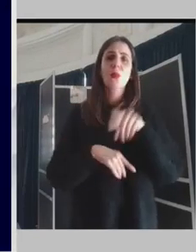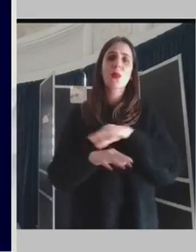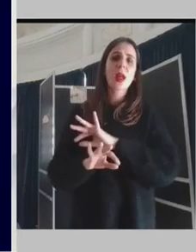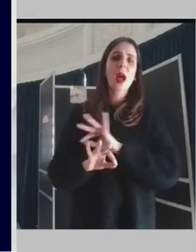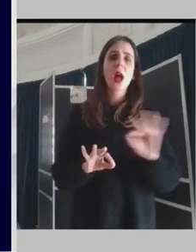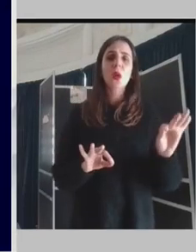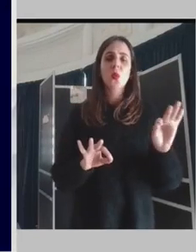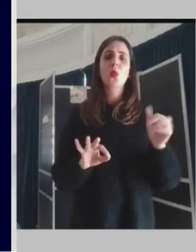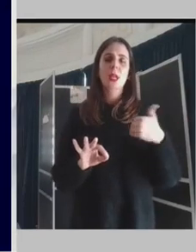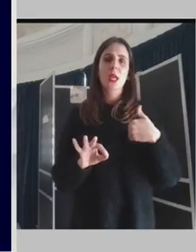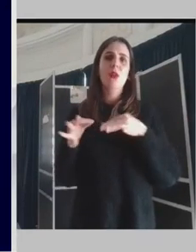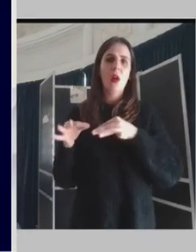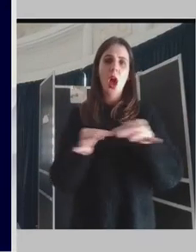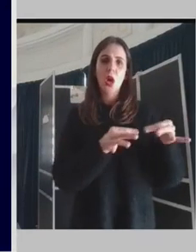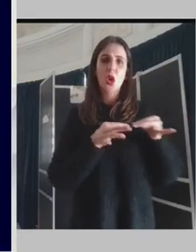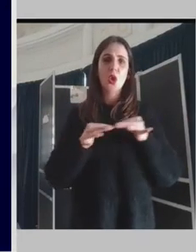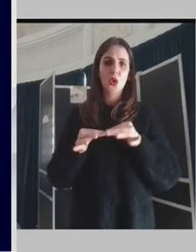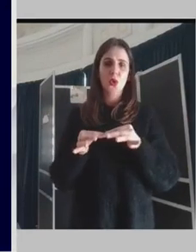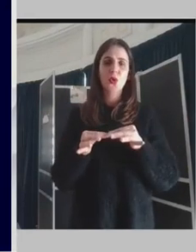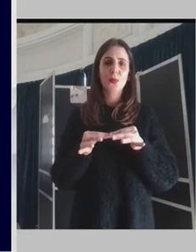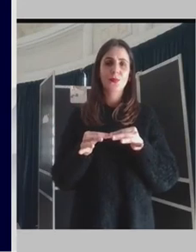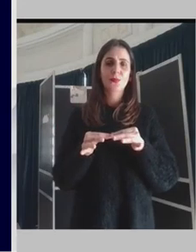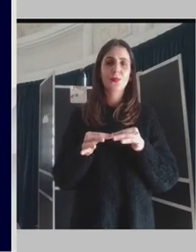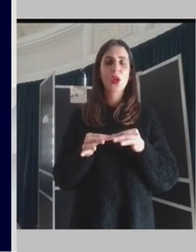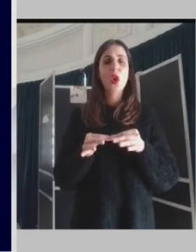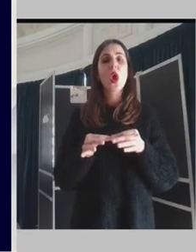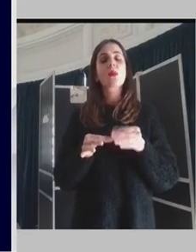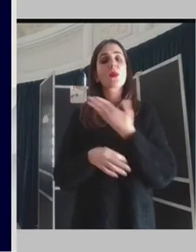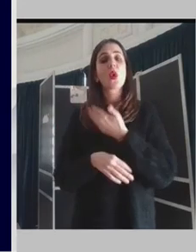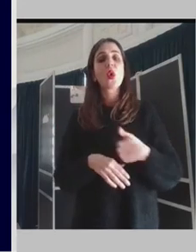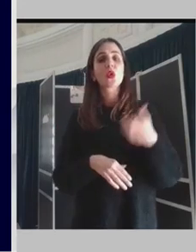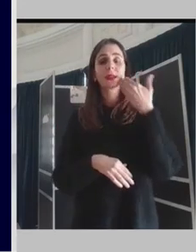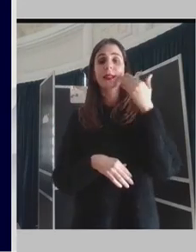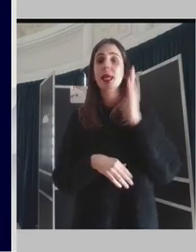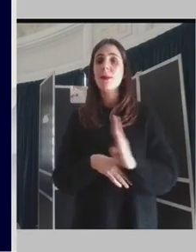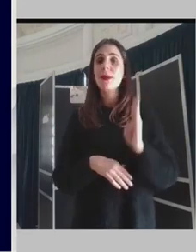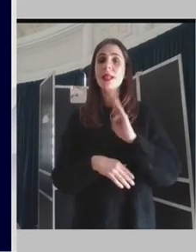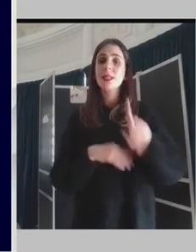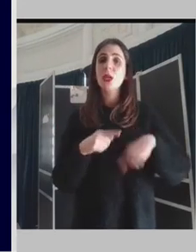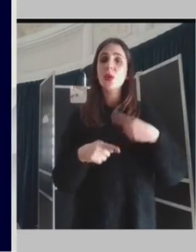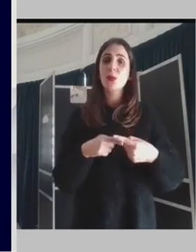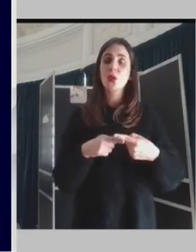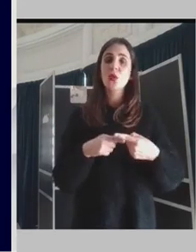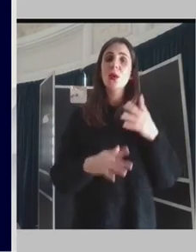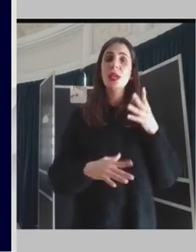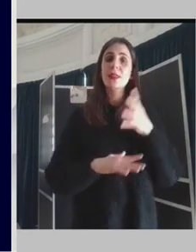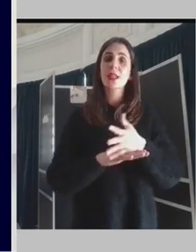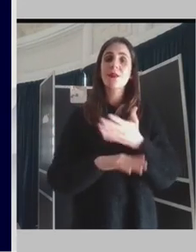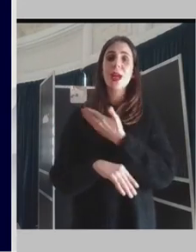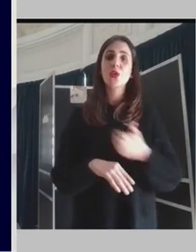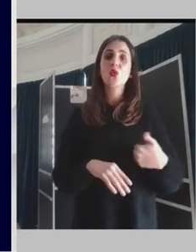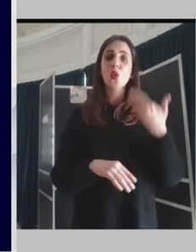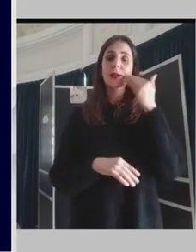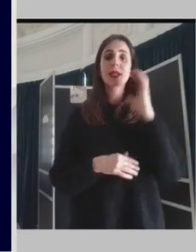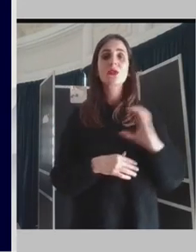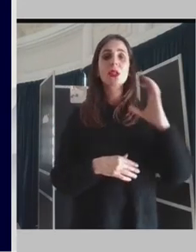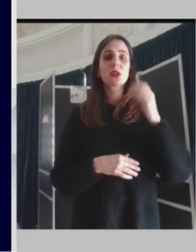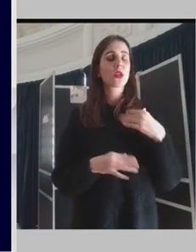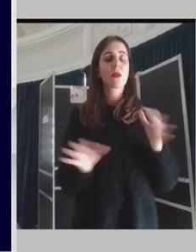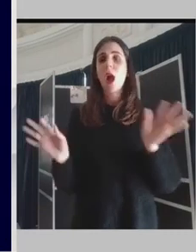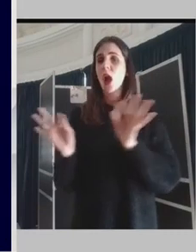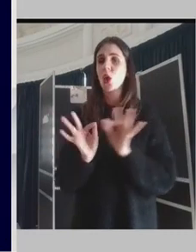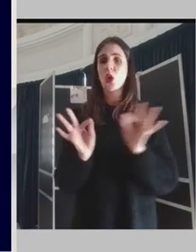condivido con loro, sia con il consigliere Bellassai, ma anche con l'intervento del consigliere Cerisola, quanto